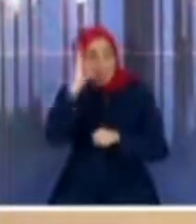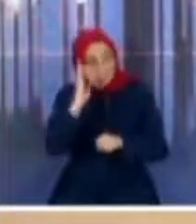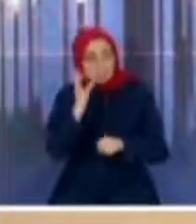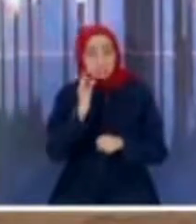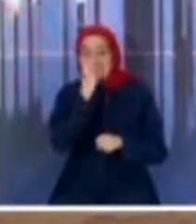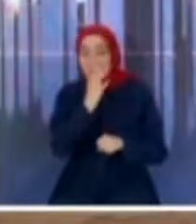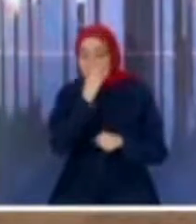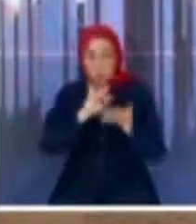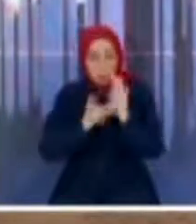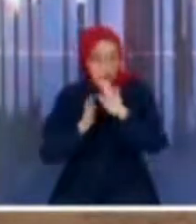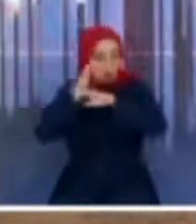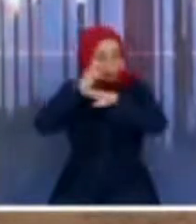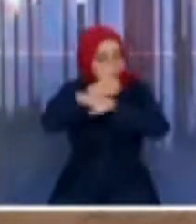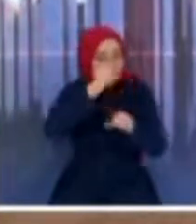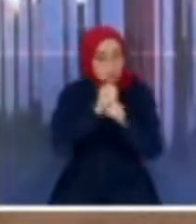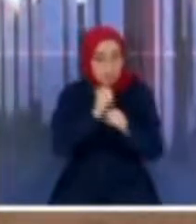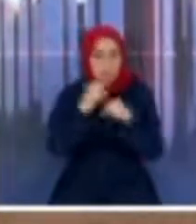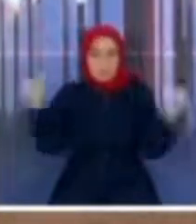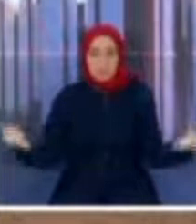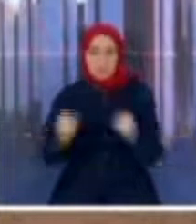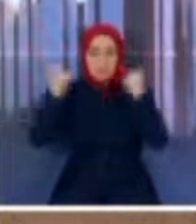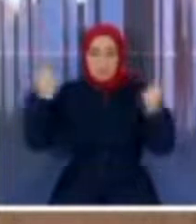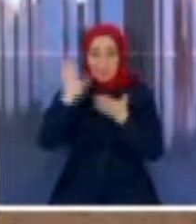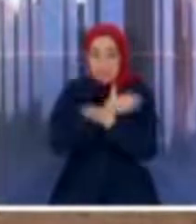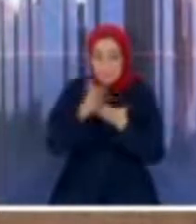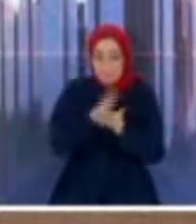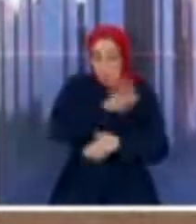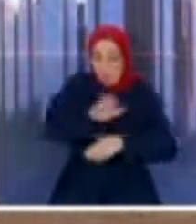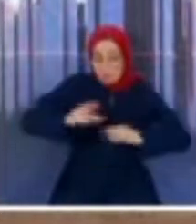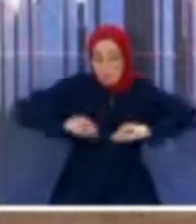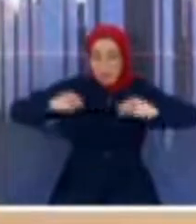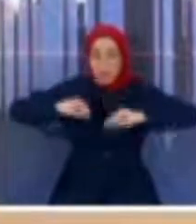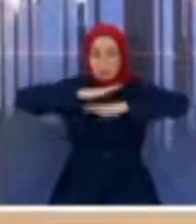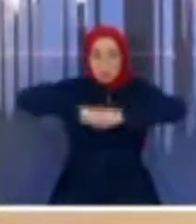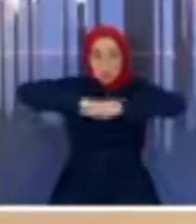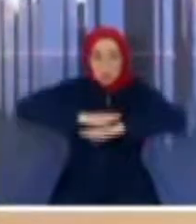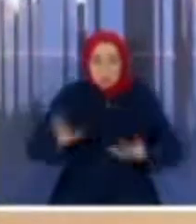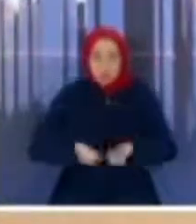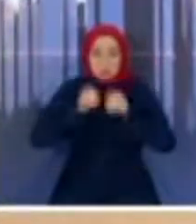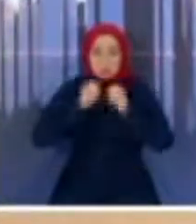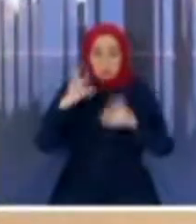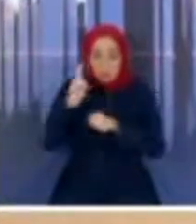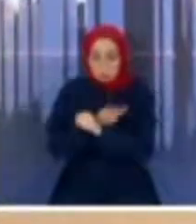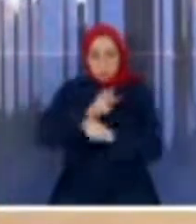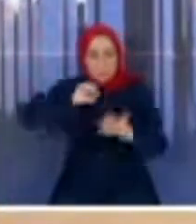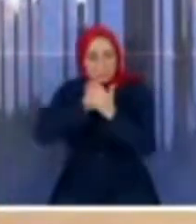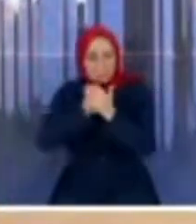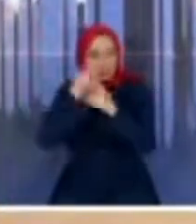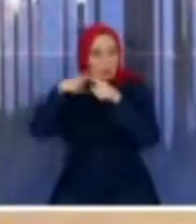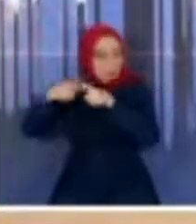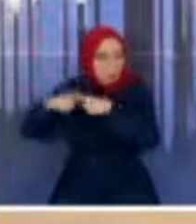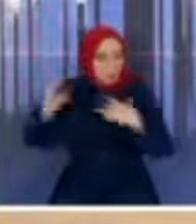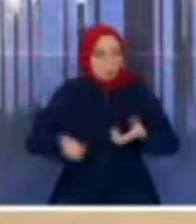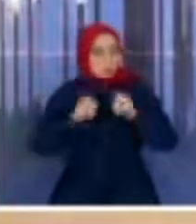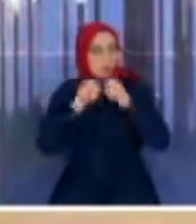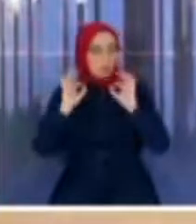احنا عنا برشا نخدمه على مشروع تربية على الإسعافات الأولية، جاتنا الفرصة هذه باش نقدمه في